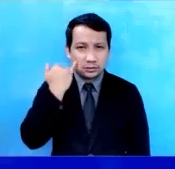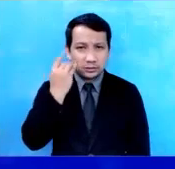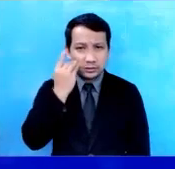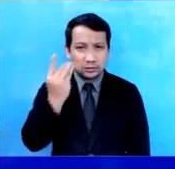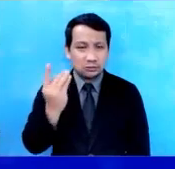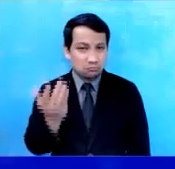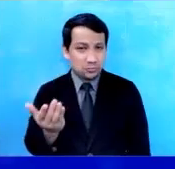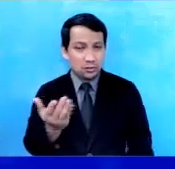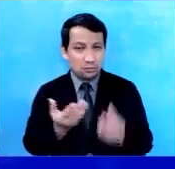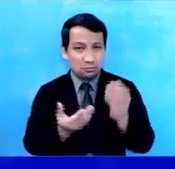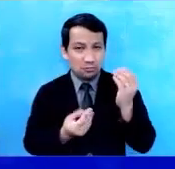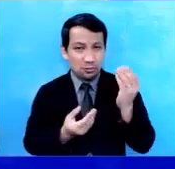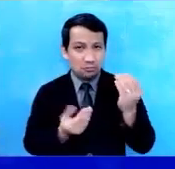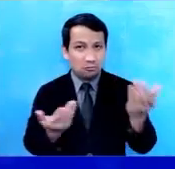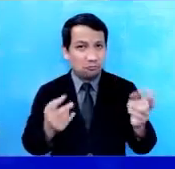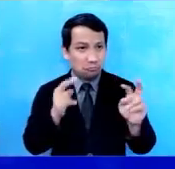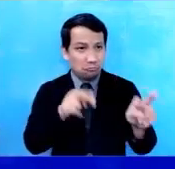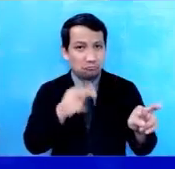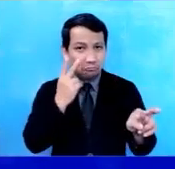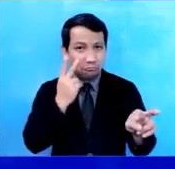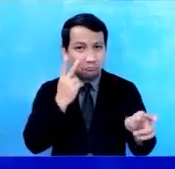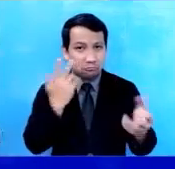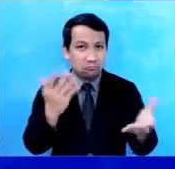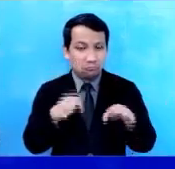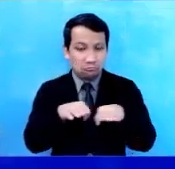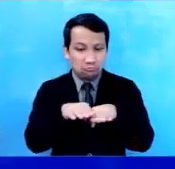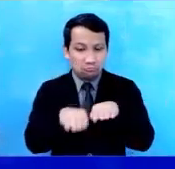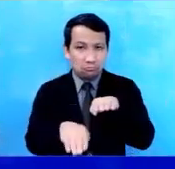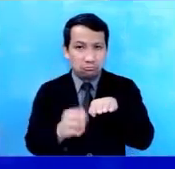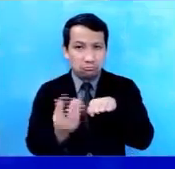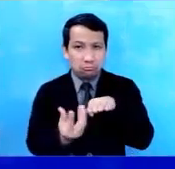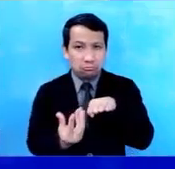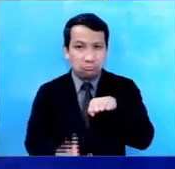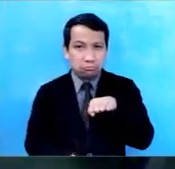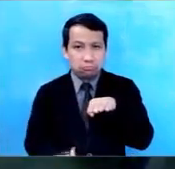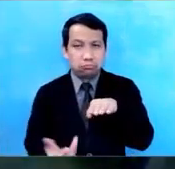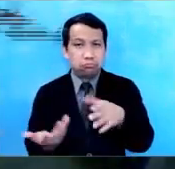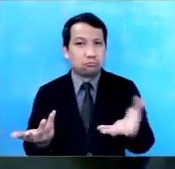Jenny, wala pa rin ba kayong nakita ni isang sinkhole dyan?